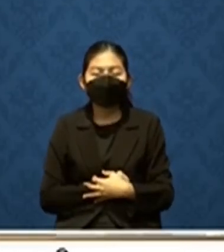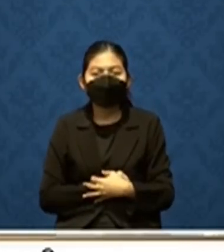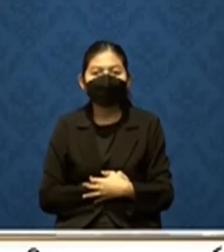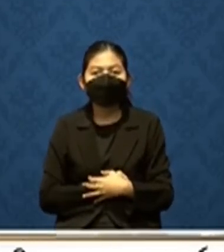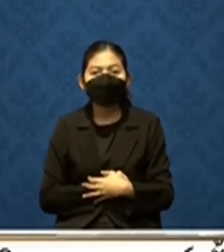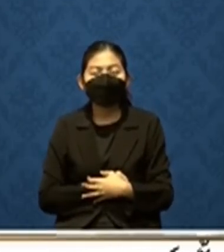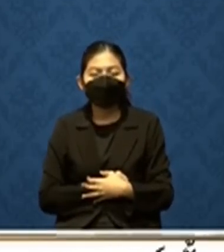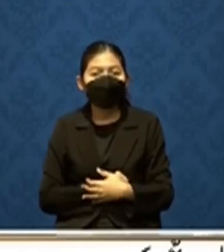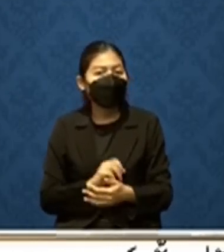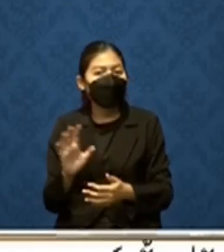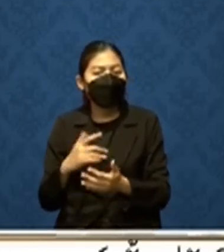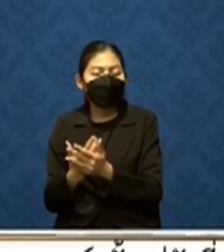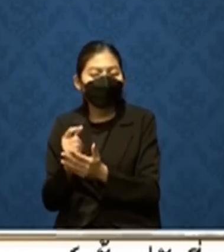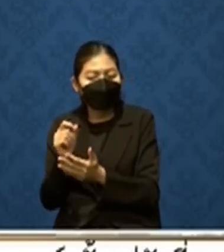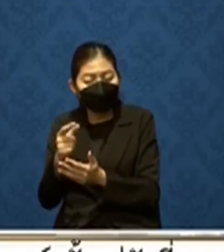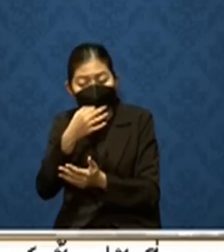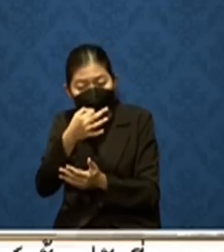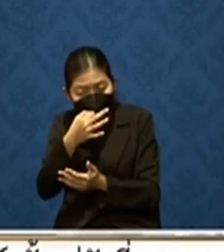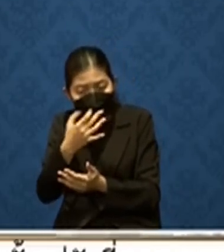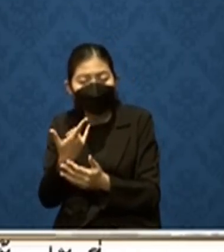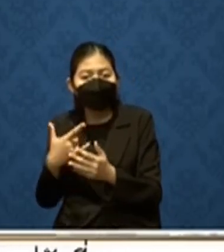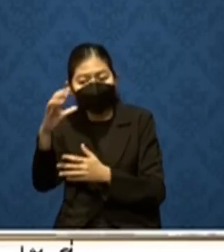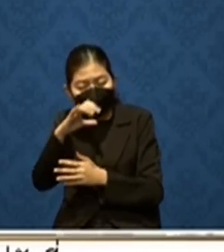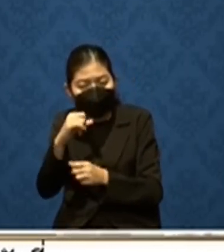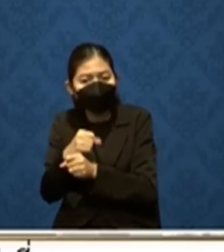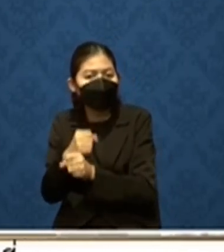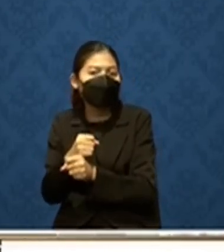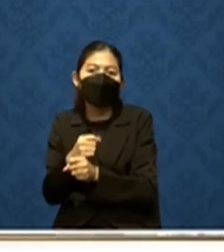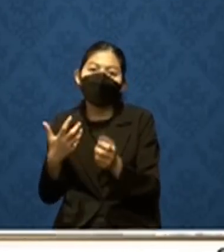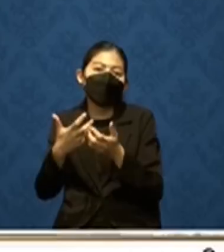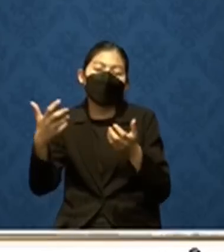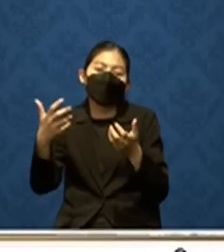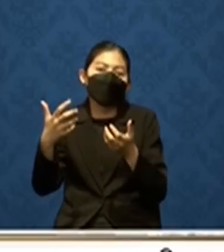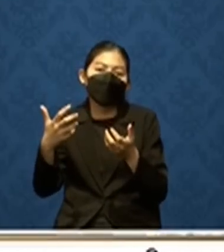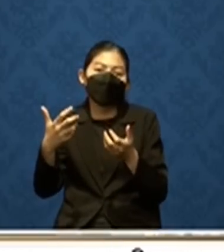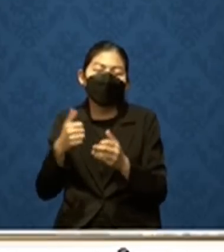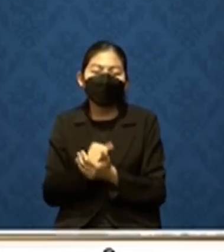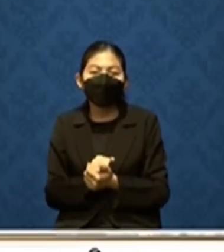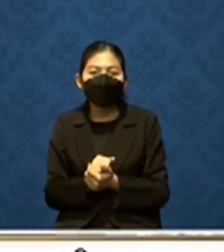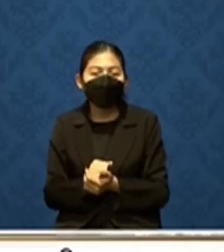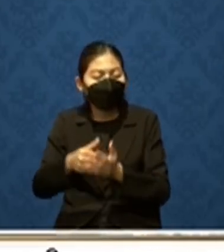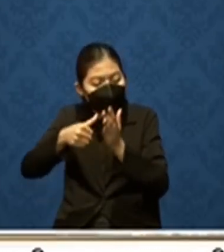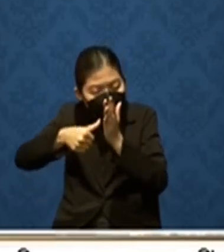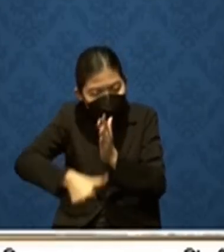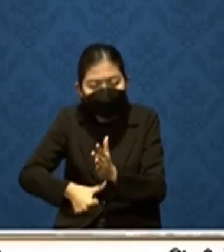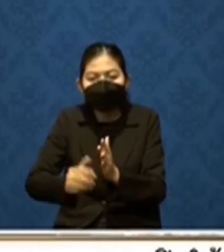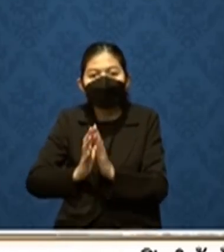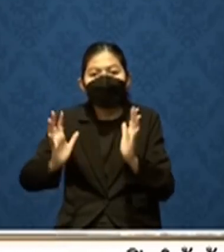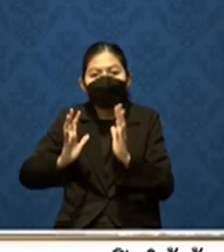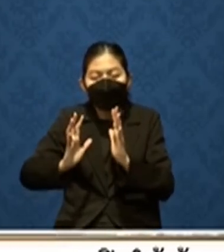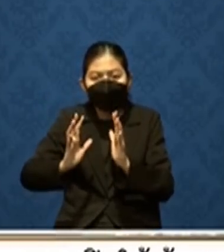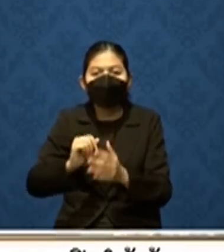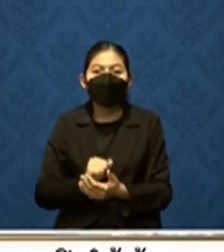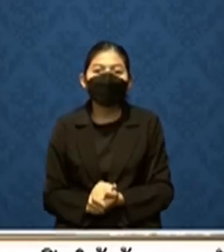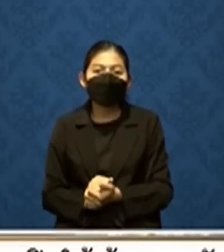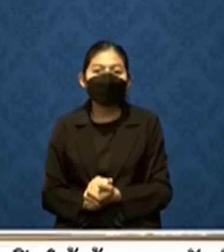การจ้างงานครับการว่างงานมหาศาลโอ้นี่มหาศาลมี